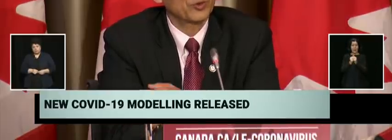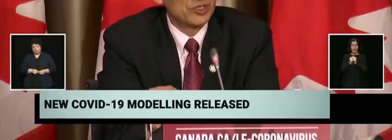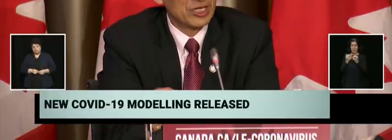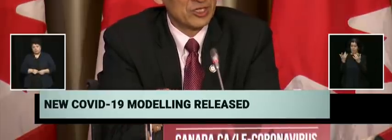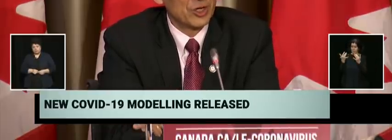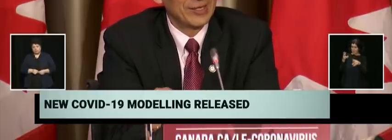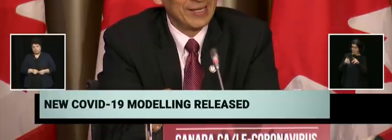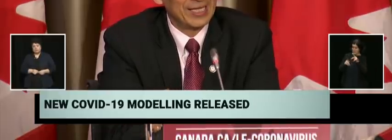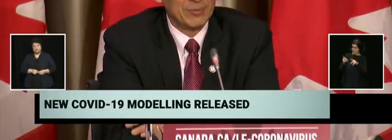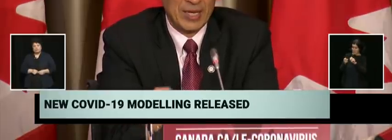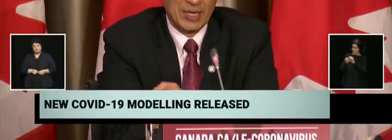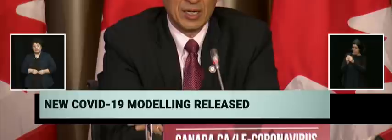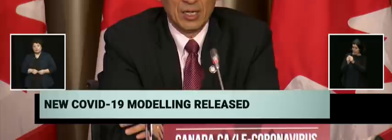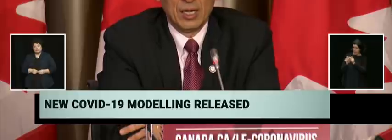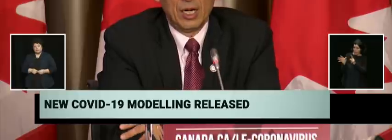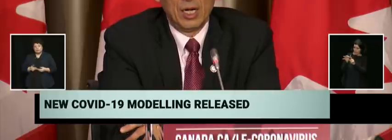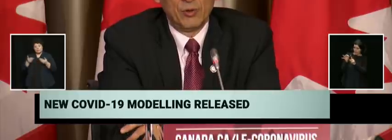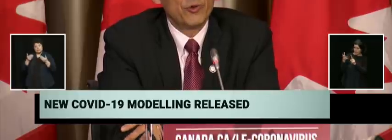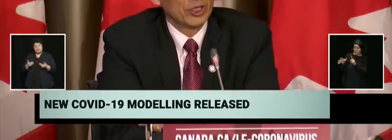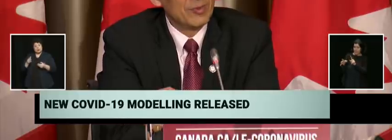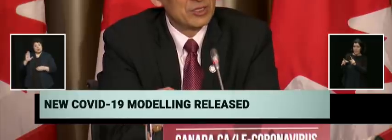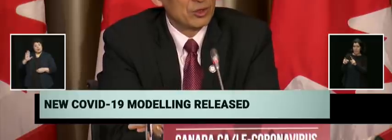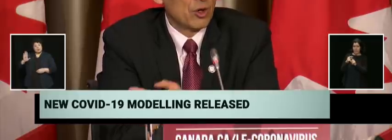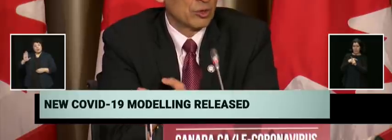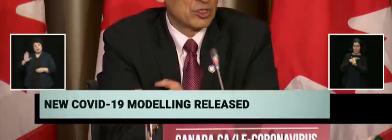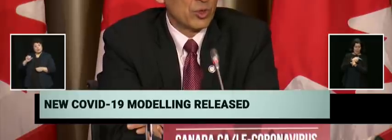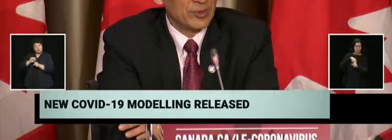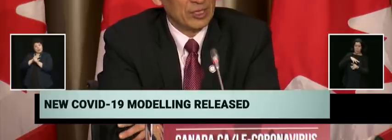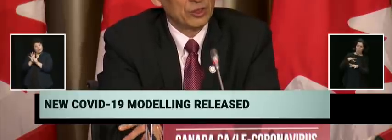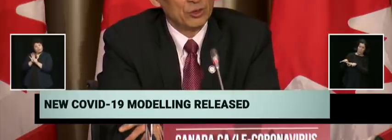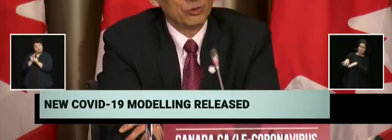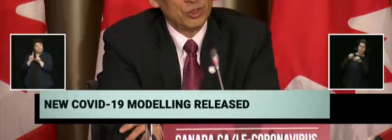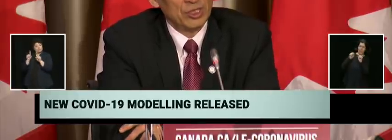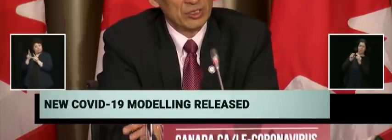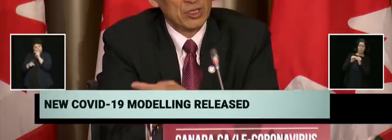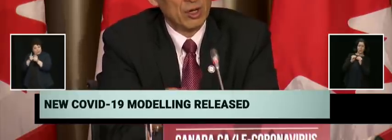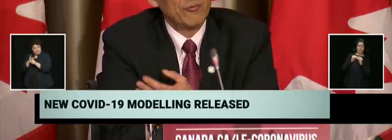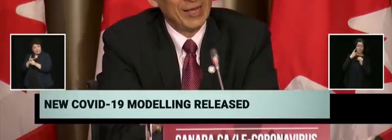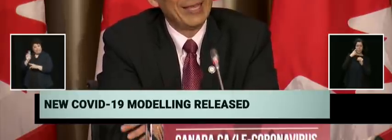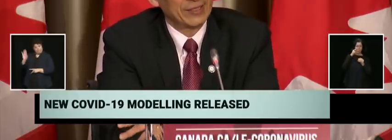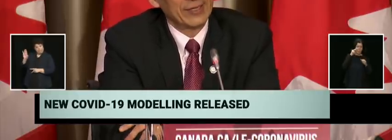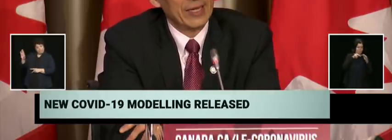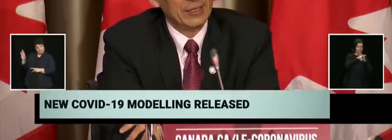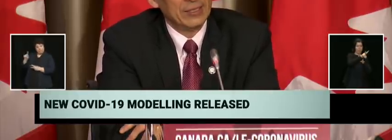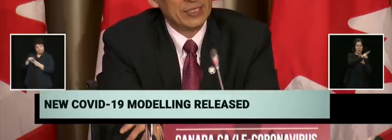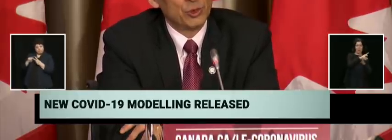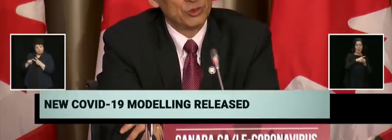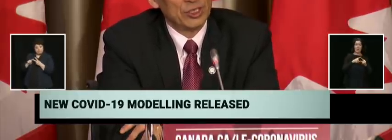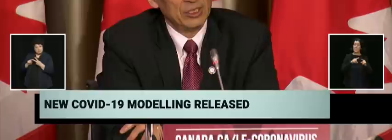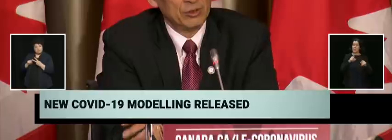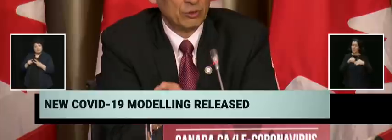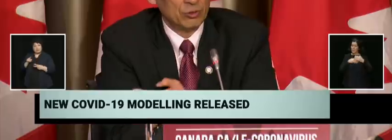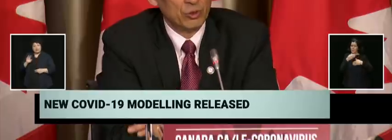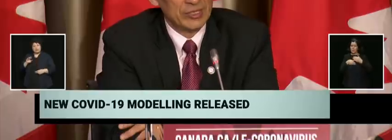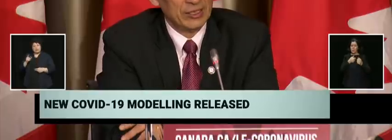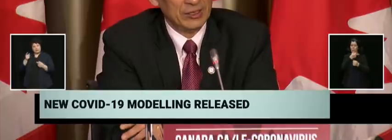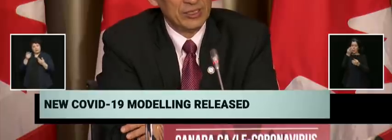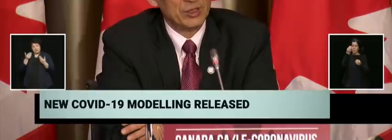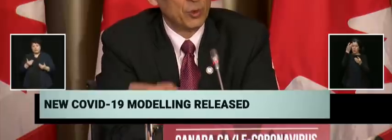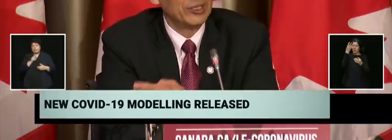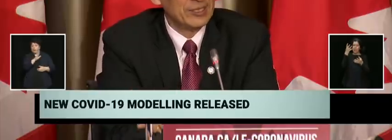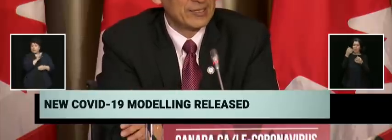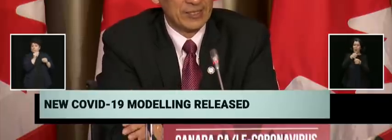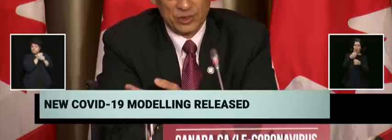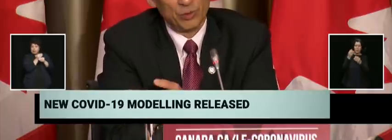nos projections à date, mais au fur et à mesure qu'on reçoit peut-être d'autres données, ça, on va intégrer des autres données dans nos